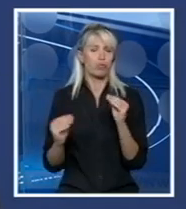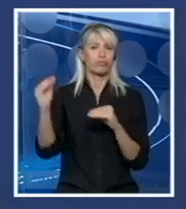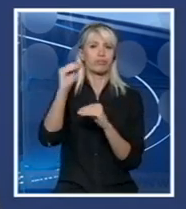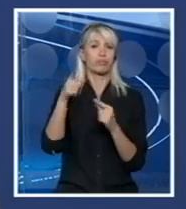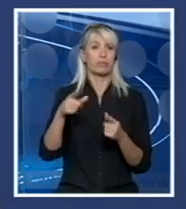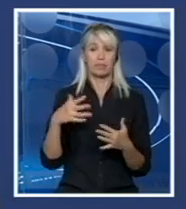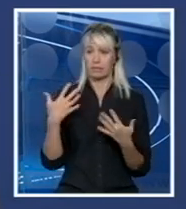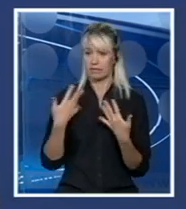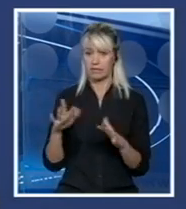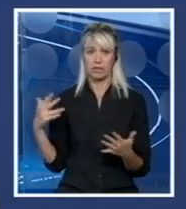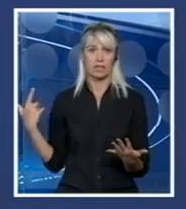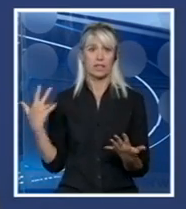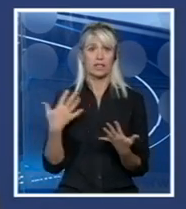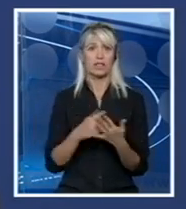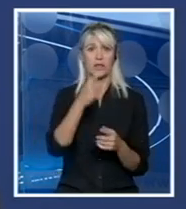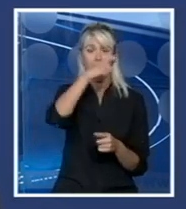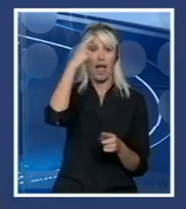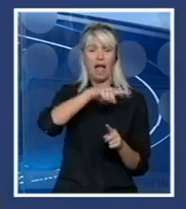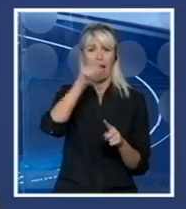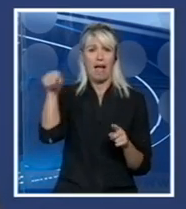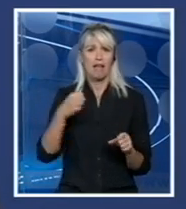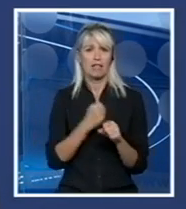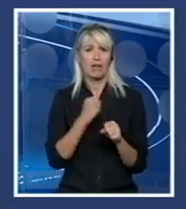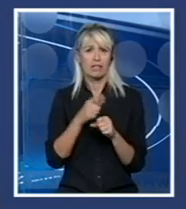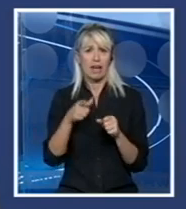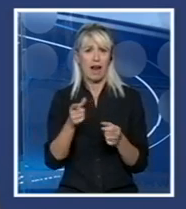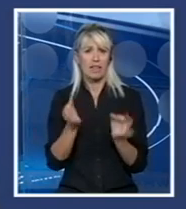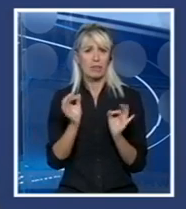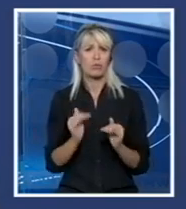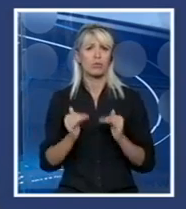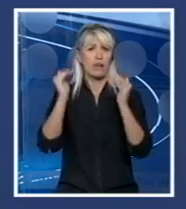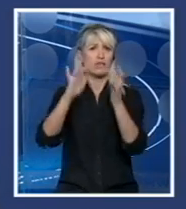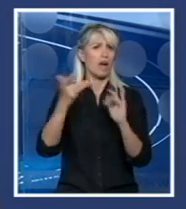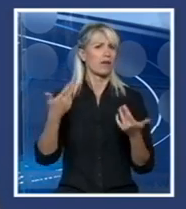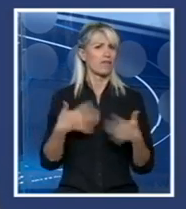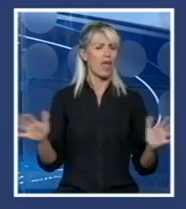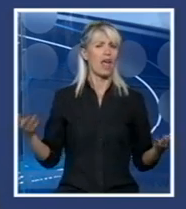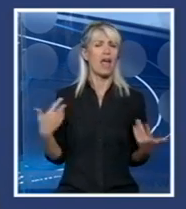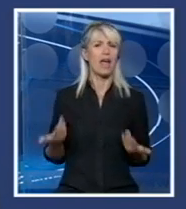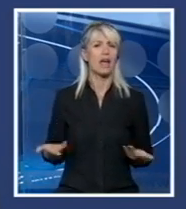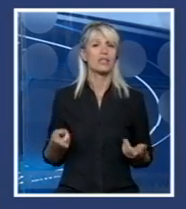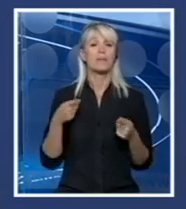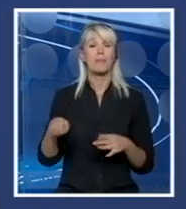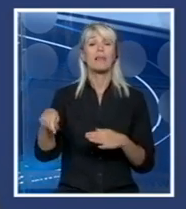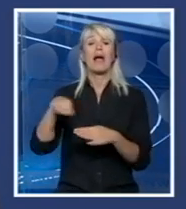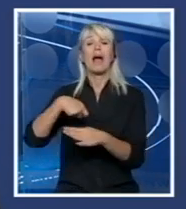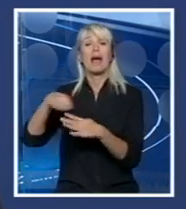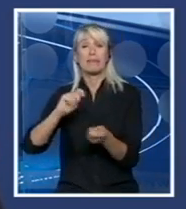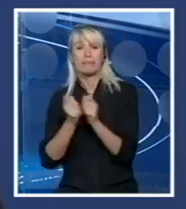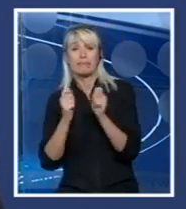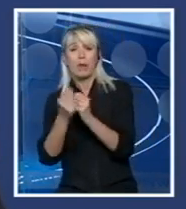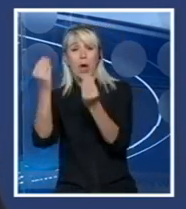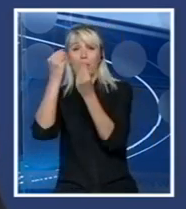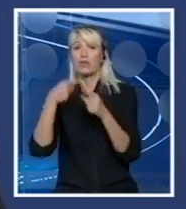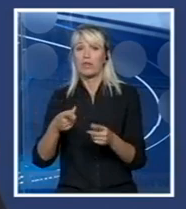online usavršavanje sa Zavodom za unapređivanje. Tek da pomenemo ovde, on skupuje, jer ovo je bitno za roditelje, reforma obrazovanja u Srbiji traje pod ovim